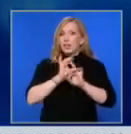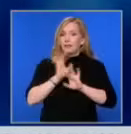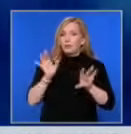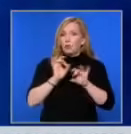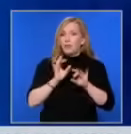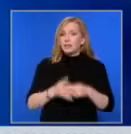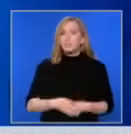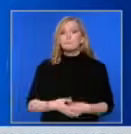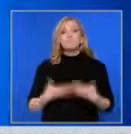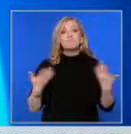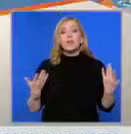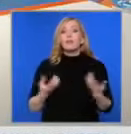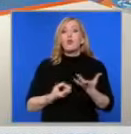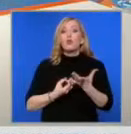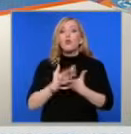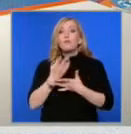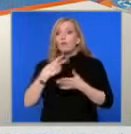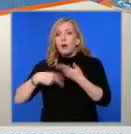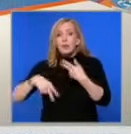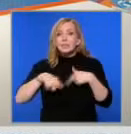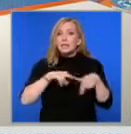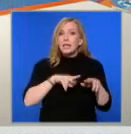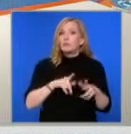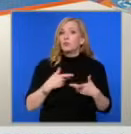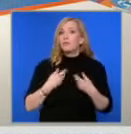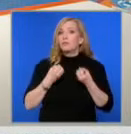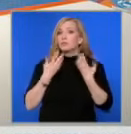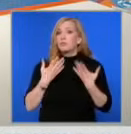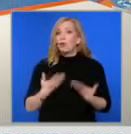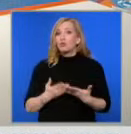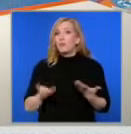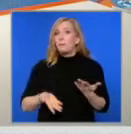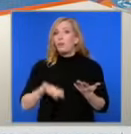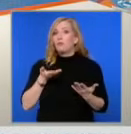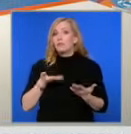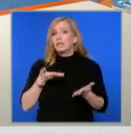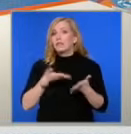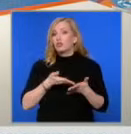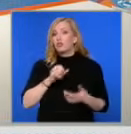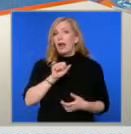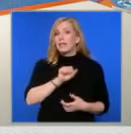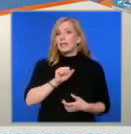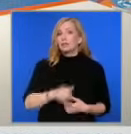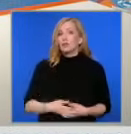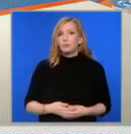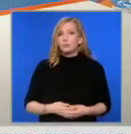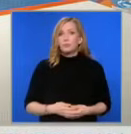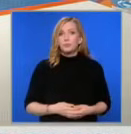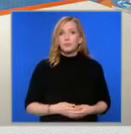Иво. Какво е новото разследване, което е възможно да бъде повдигнато срещу Александров?